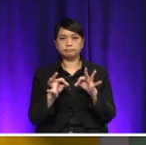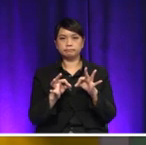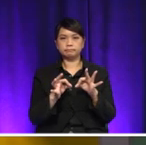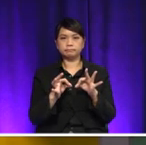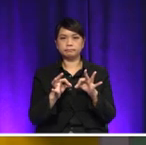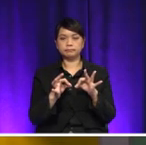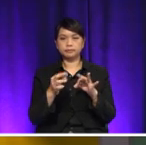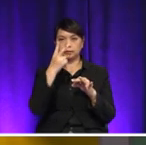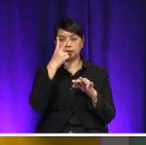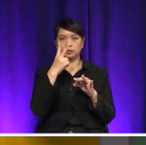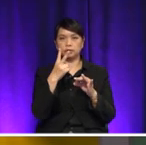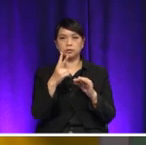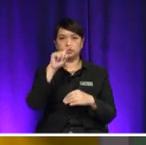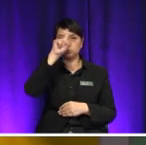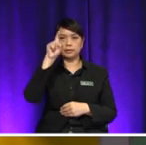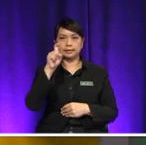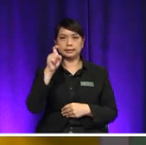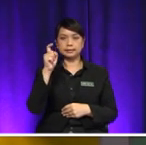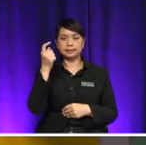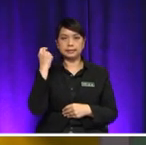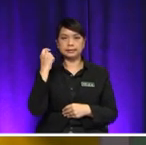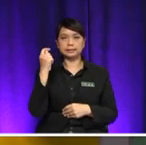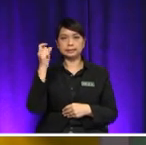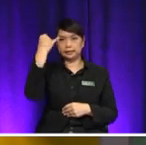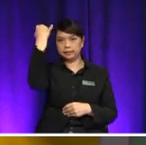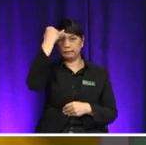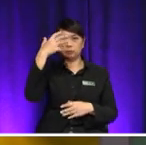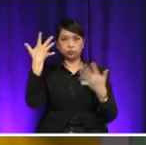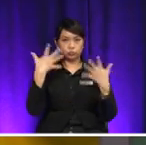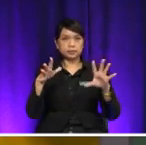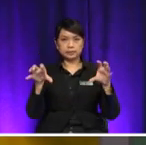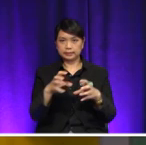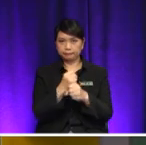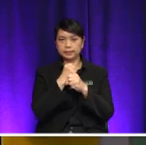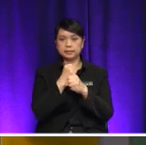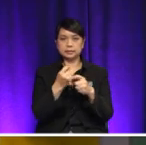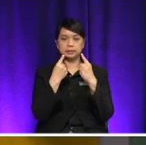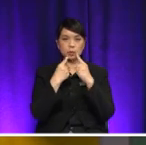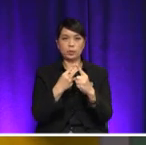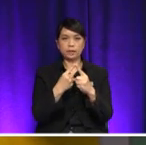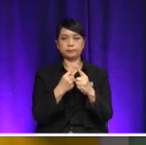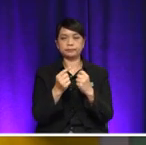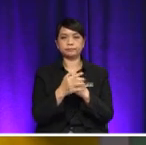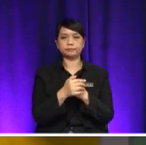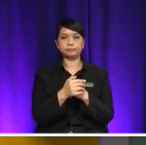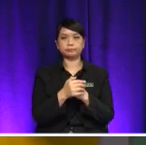tengok daripada soalnya beda ivanda dapat selesaikan 100